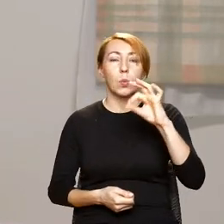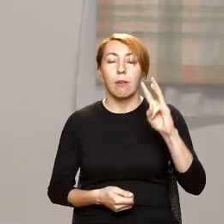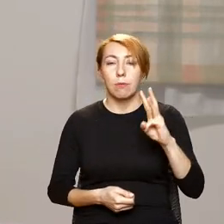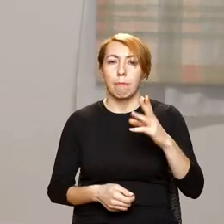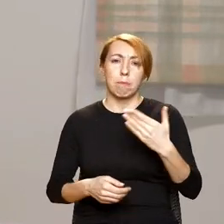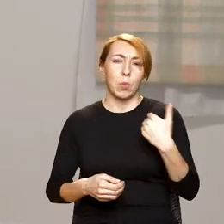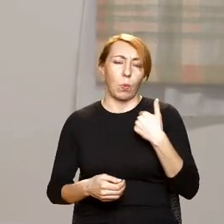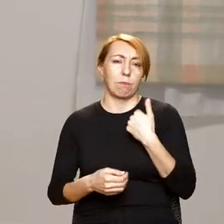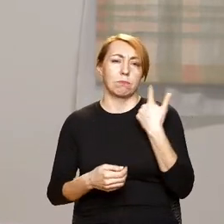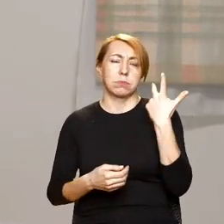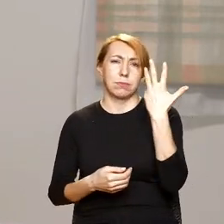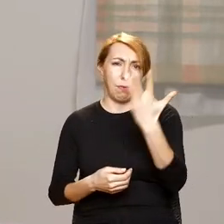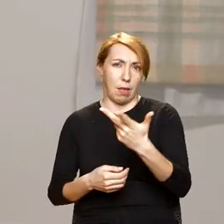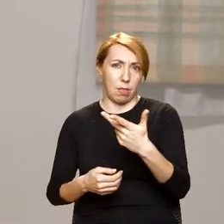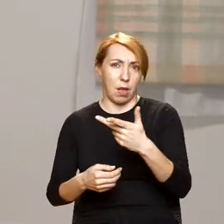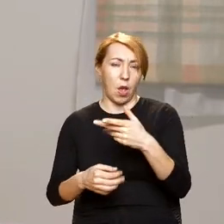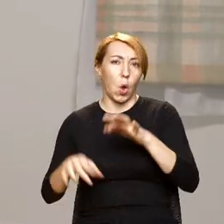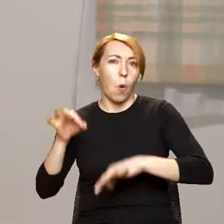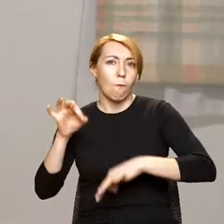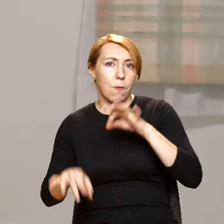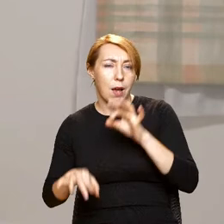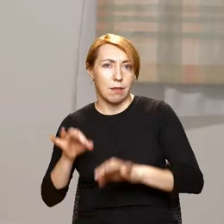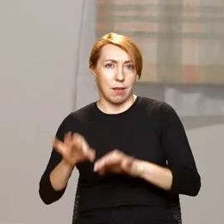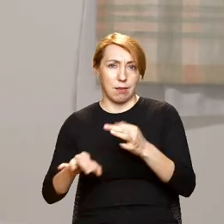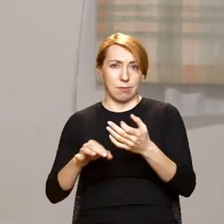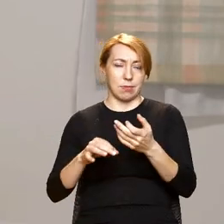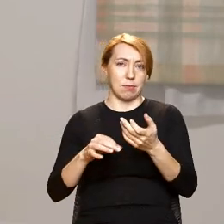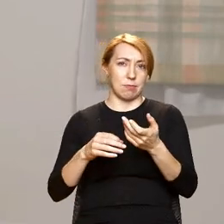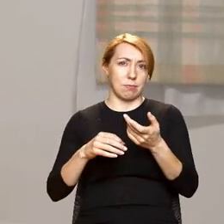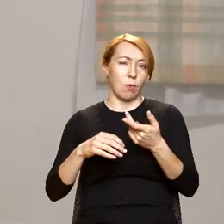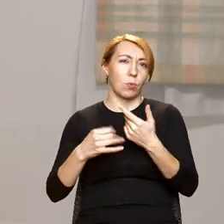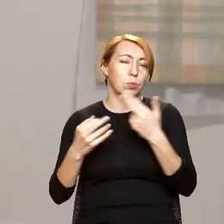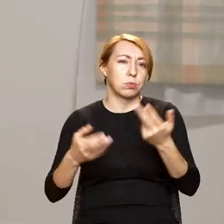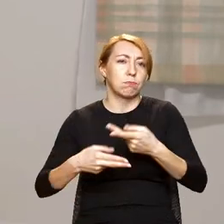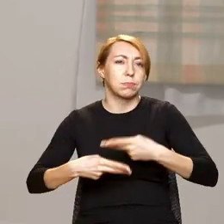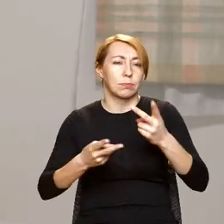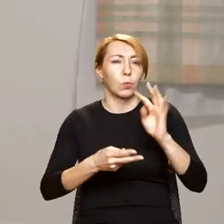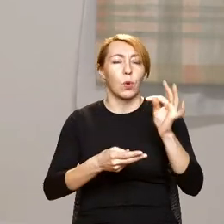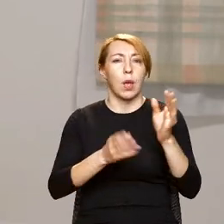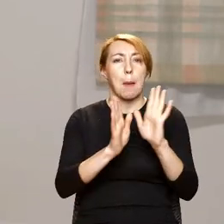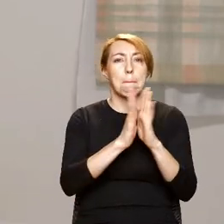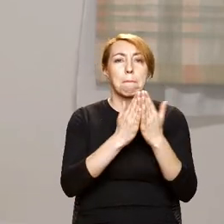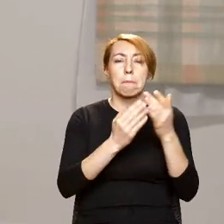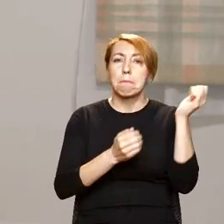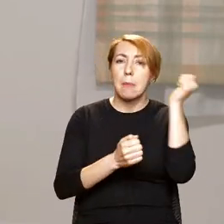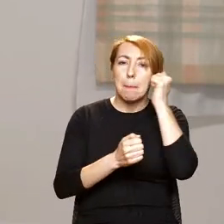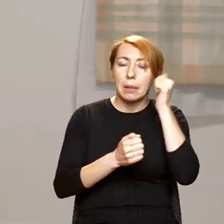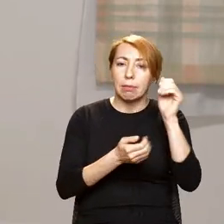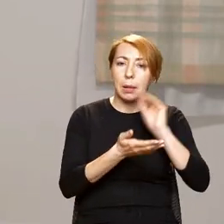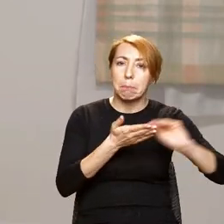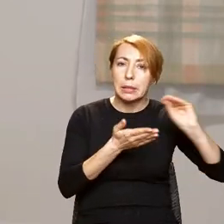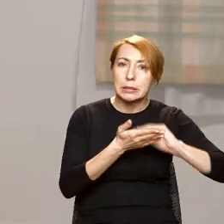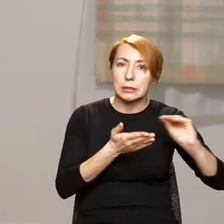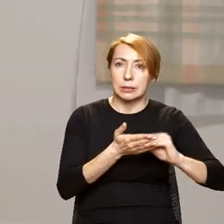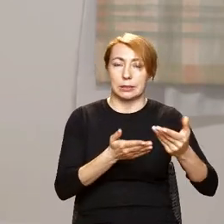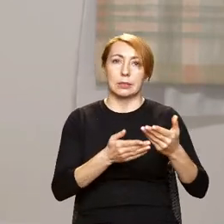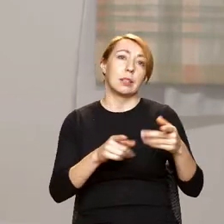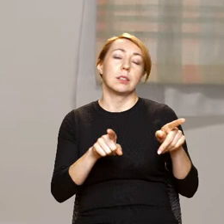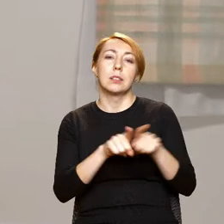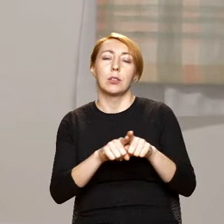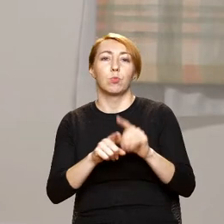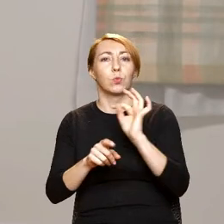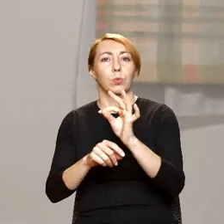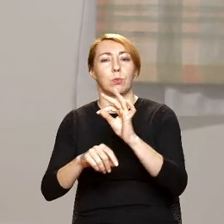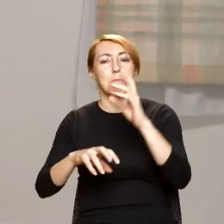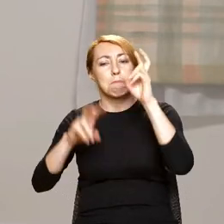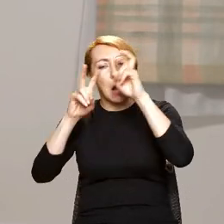konferencji. Publikowano materiały, fragmenty jego pamiętnika, czy też prace